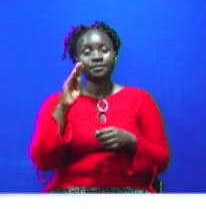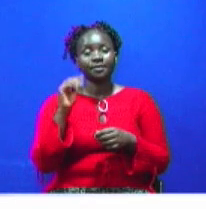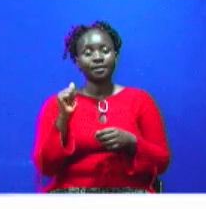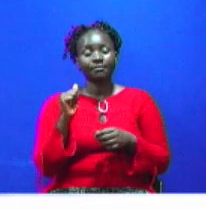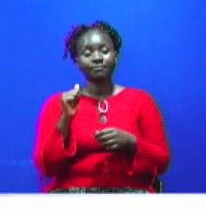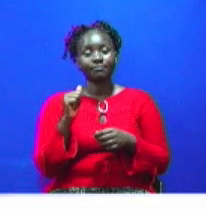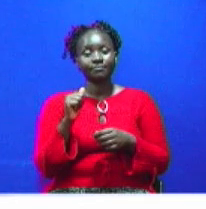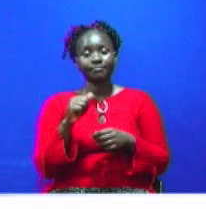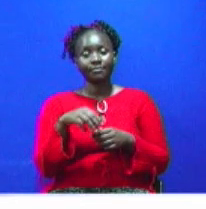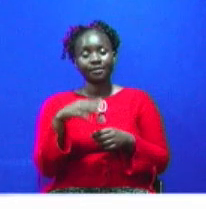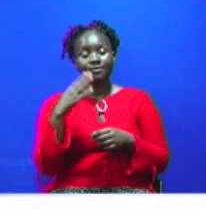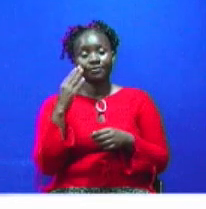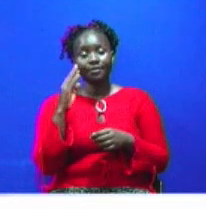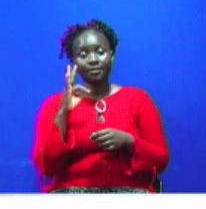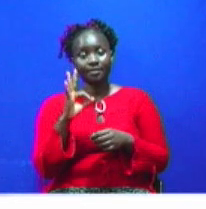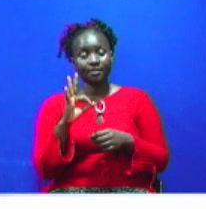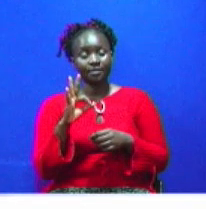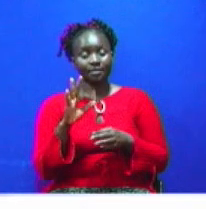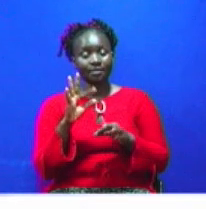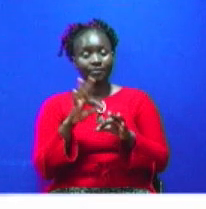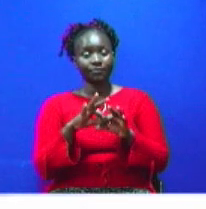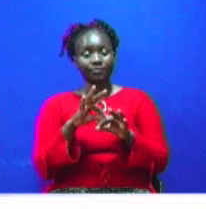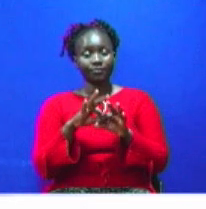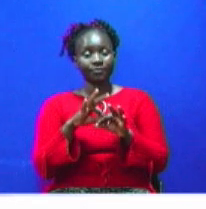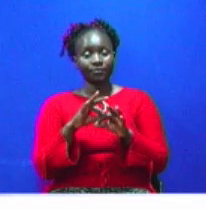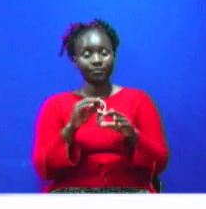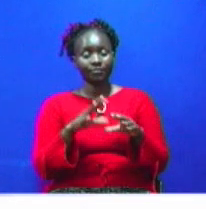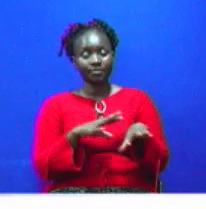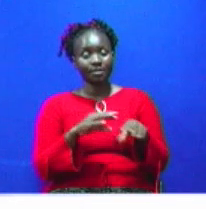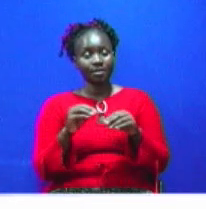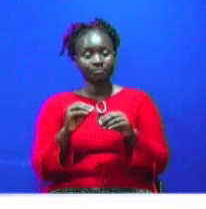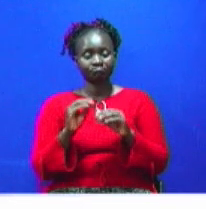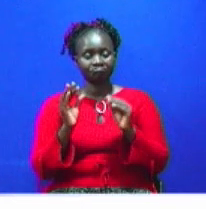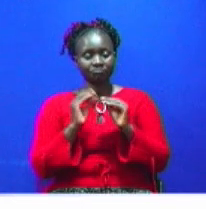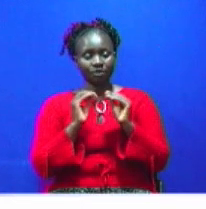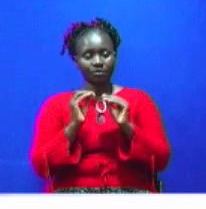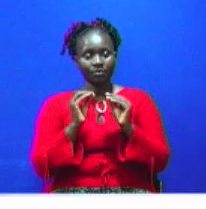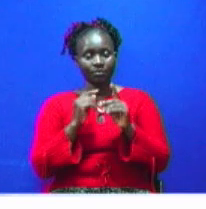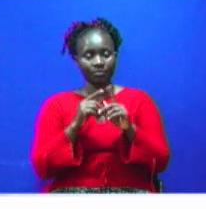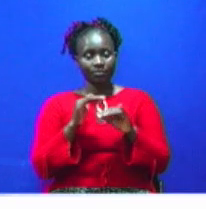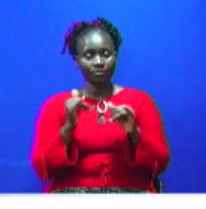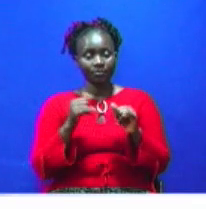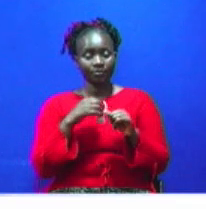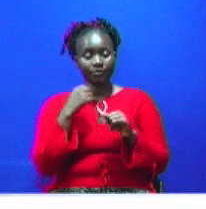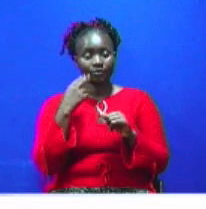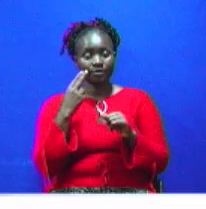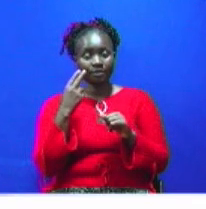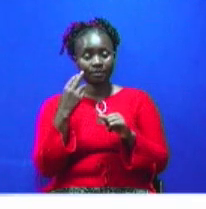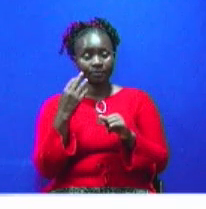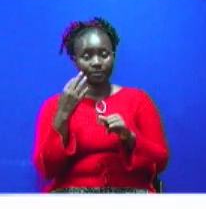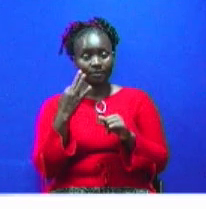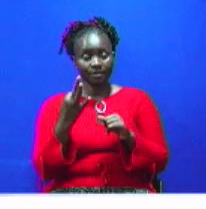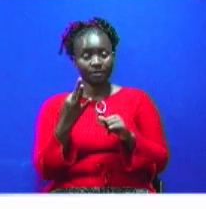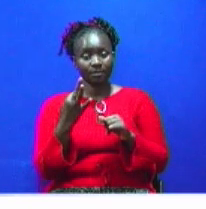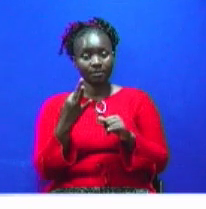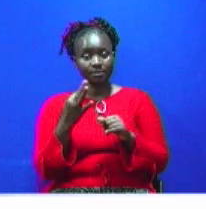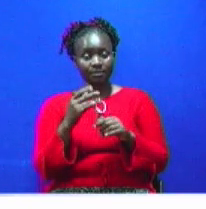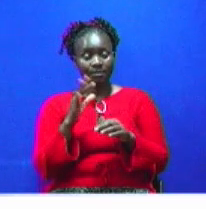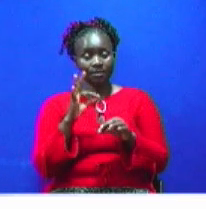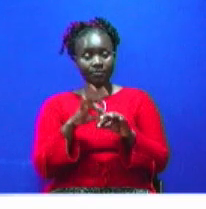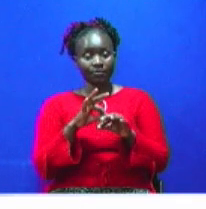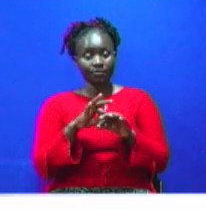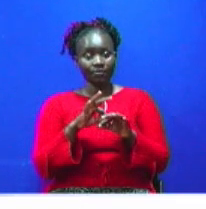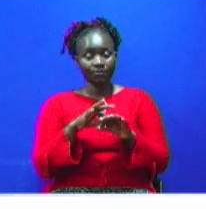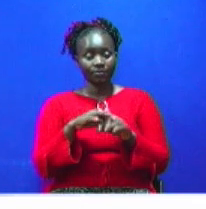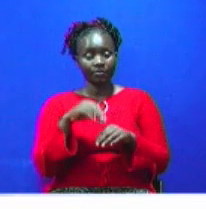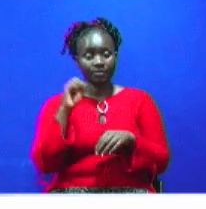ene na batatu bagete ekura yogo tamorusia OBC ase amerongo ebere na batatu ba mwakirete ba